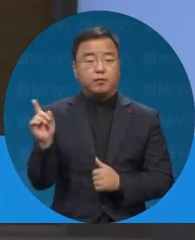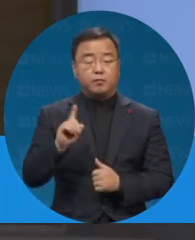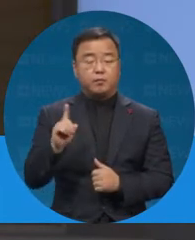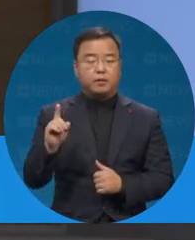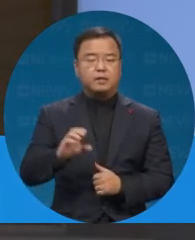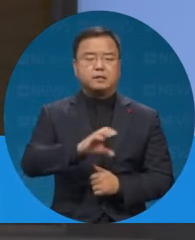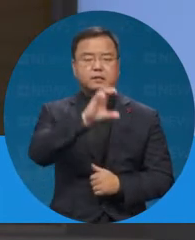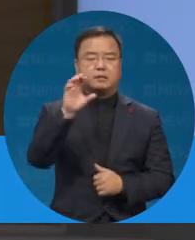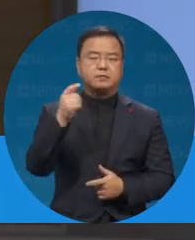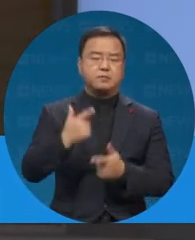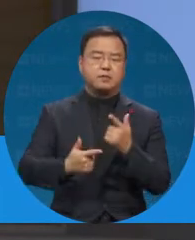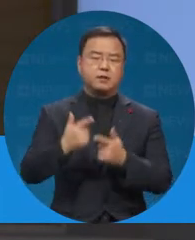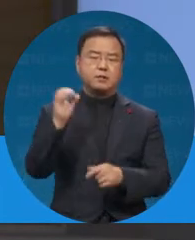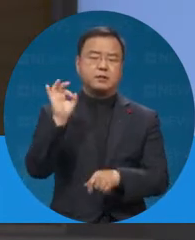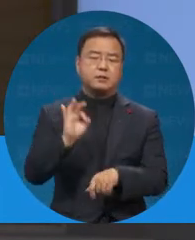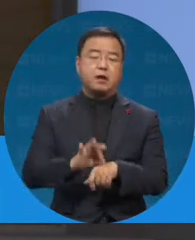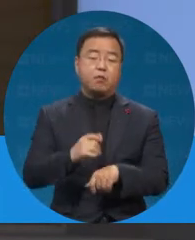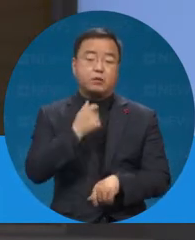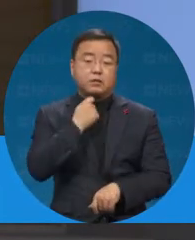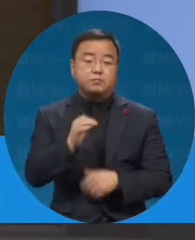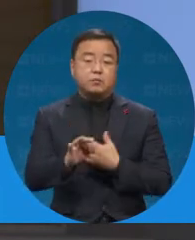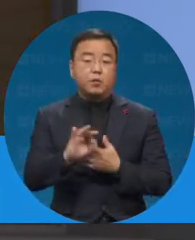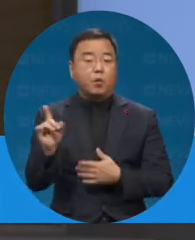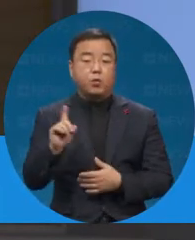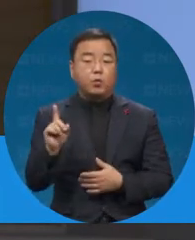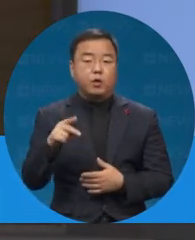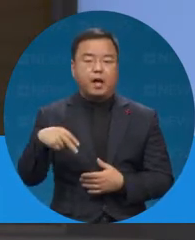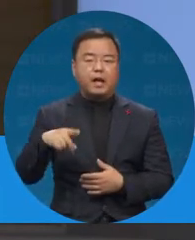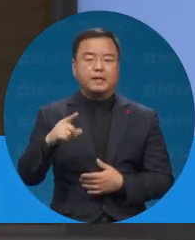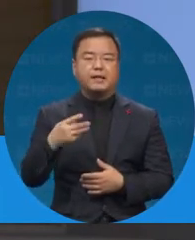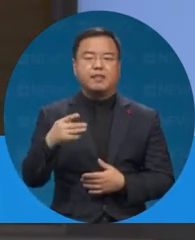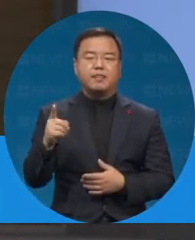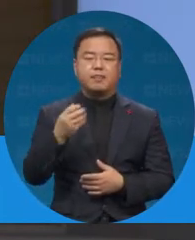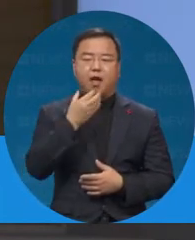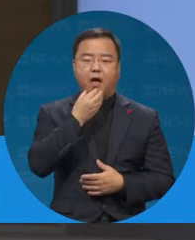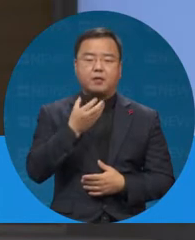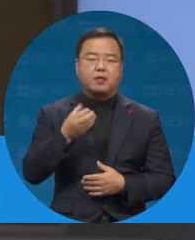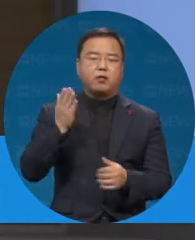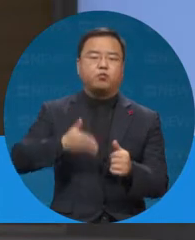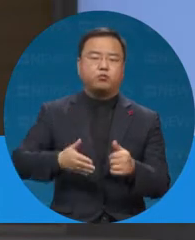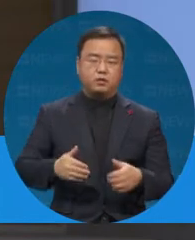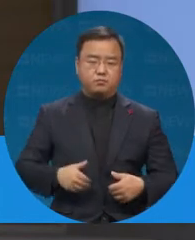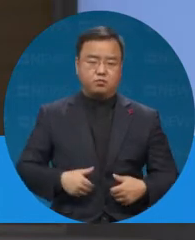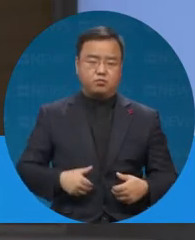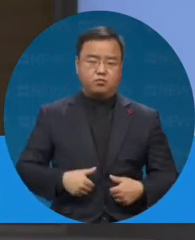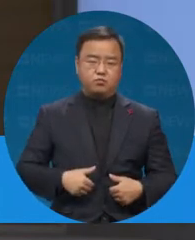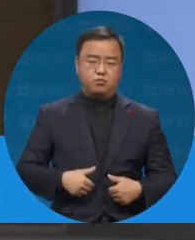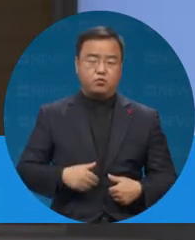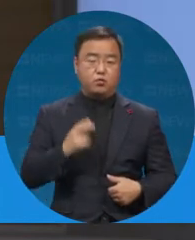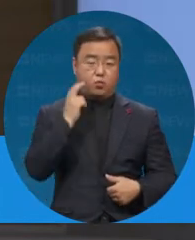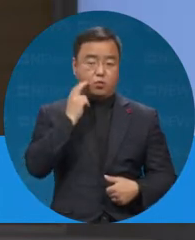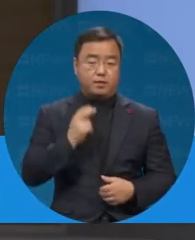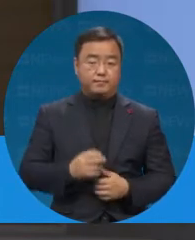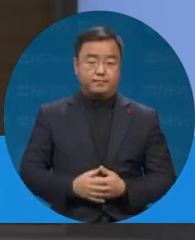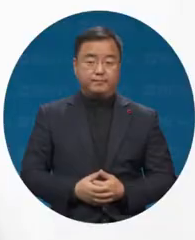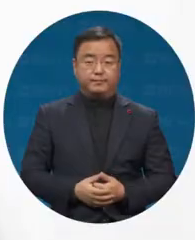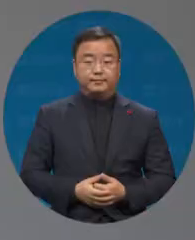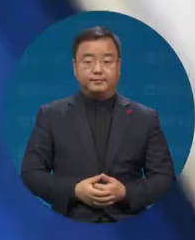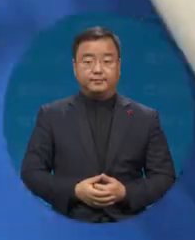트리를 사고 싶으면 산타에게 부탁해야 한다는 농담까지 나오고 있다는데요. 뉴스지에서 함께 만나보시죠.